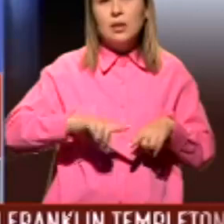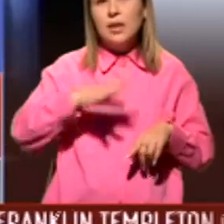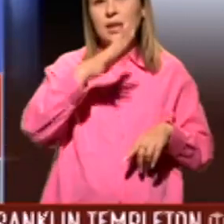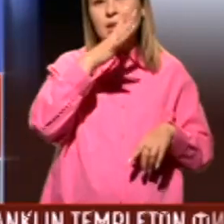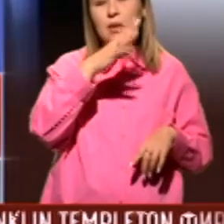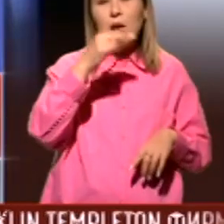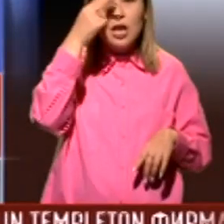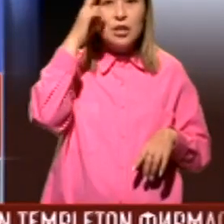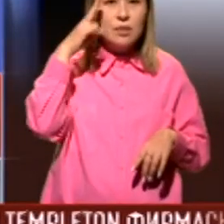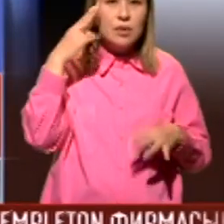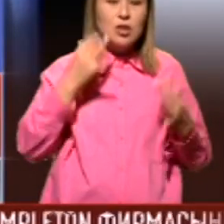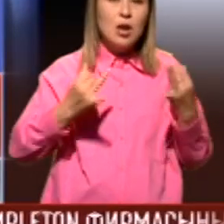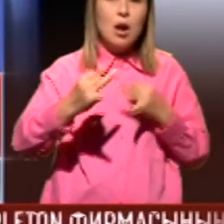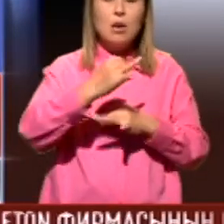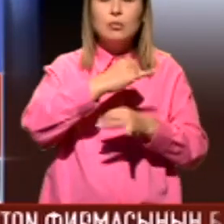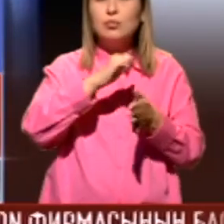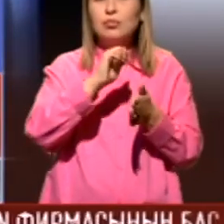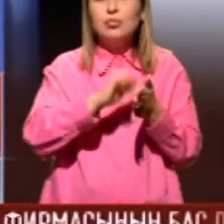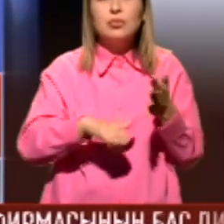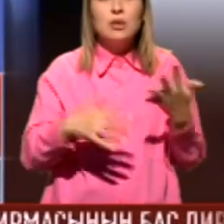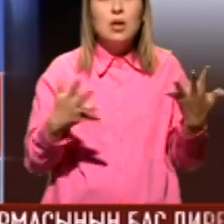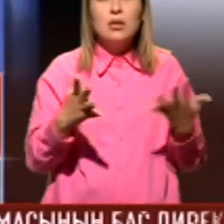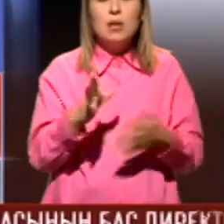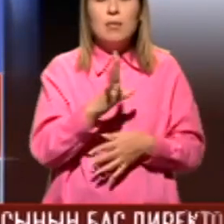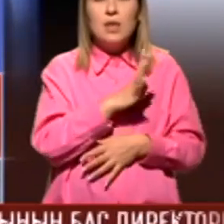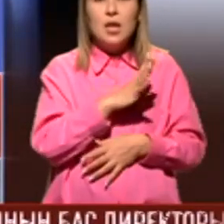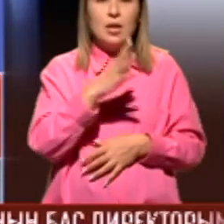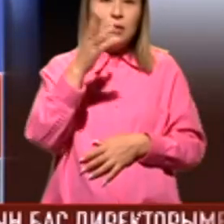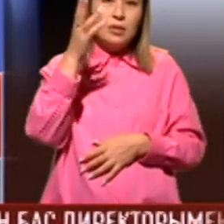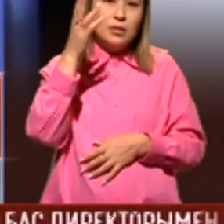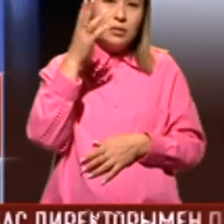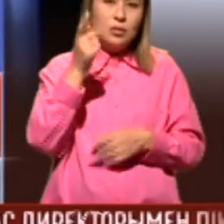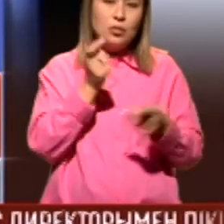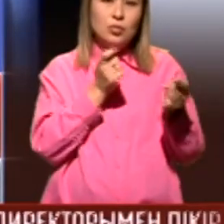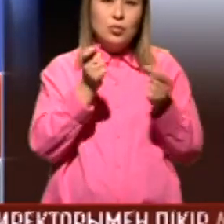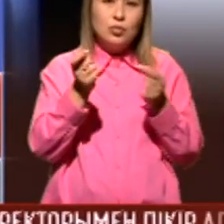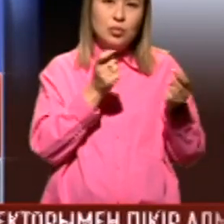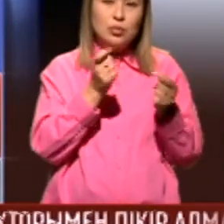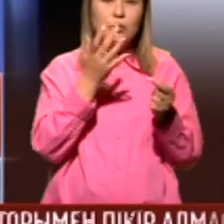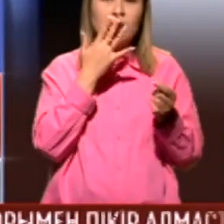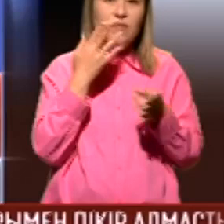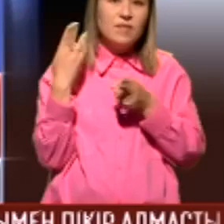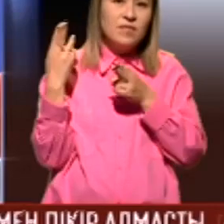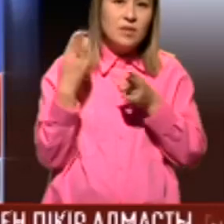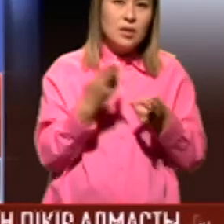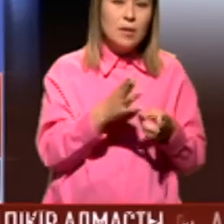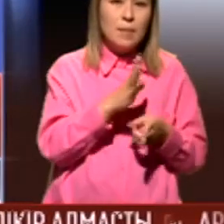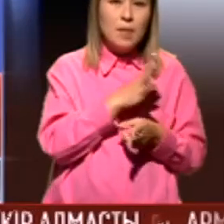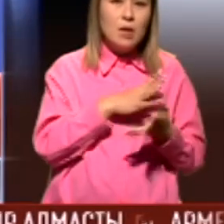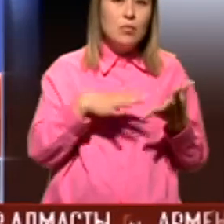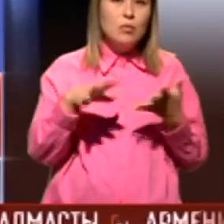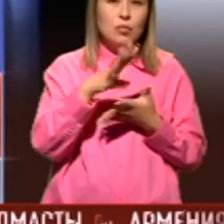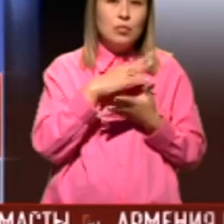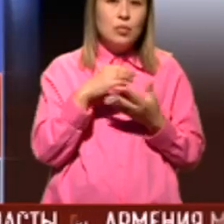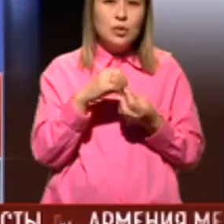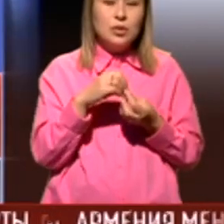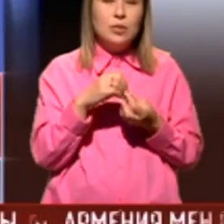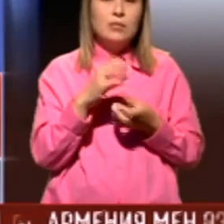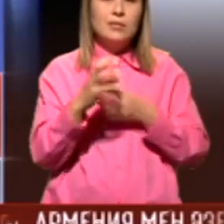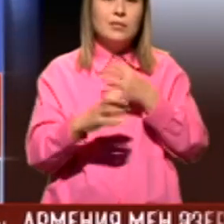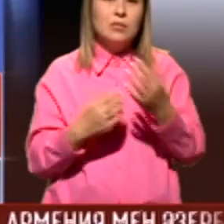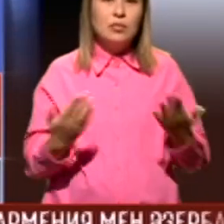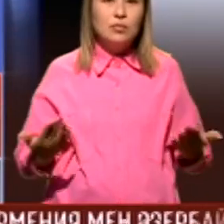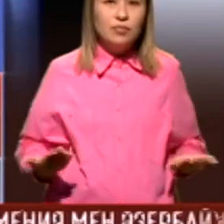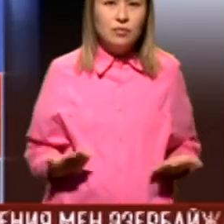мына Әзірбайжанның әңгімесі неден шықты? Кезінде Елшібей деген ұлтшыл азамат билікке келді. Бүкіл жағы дүниені